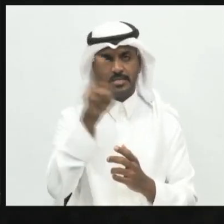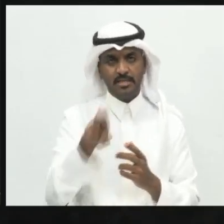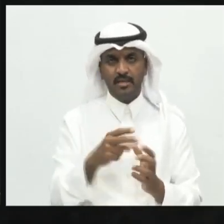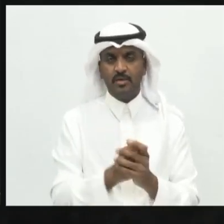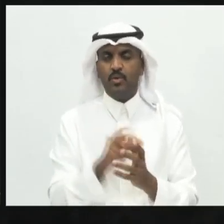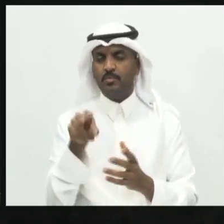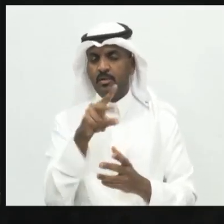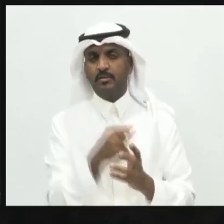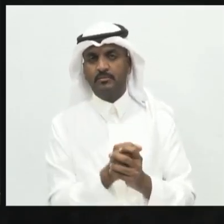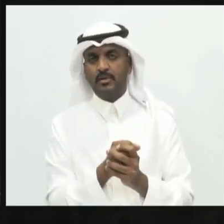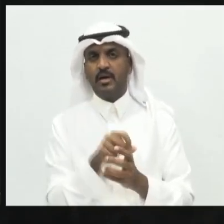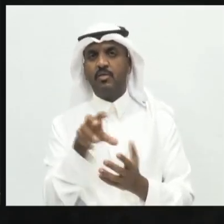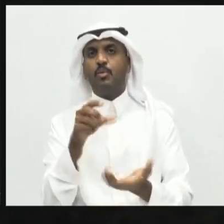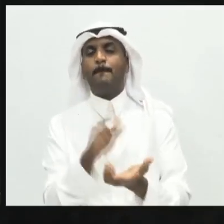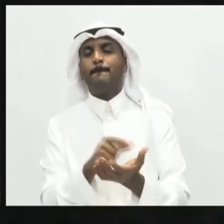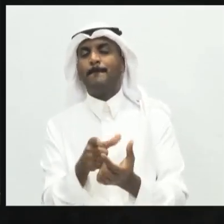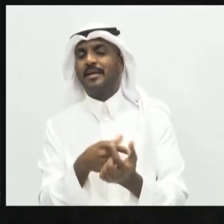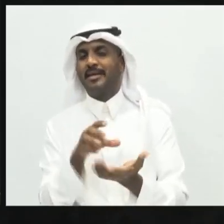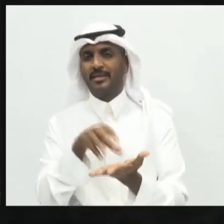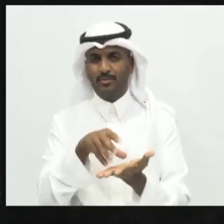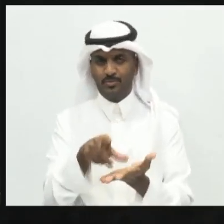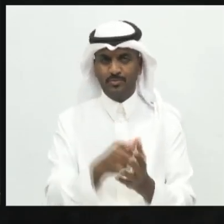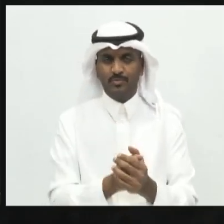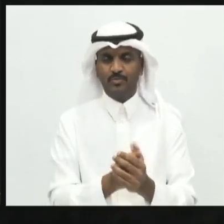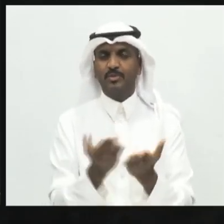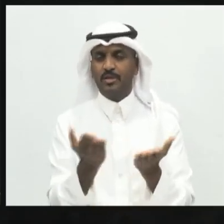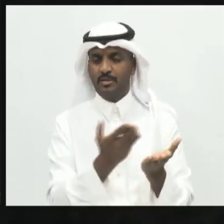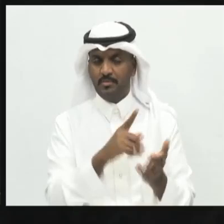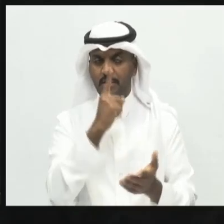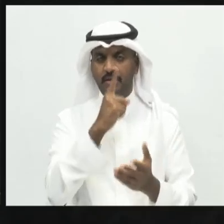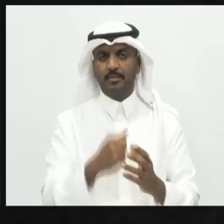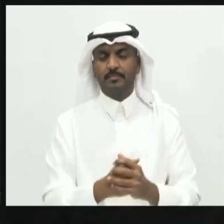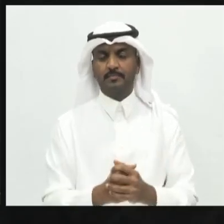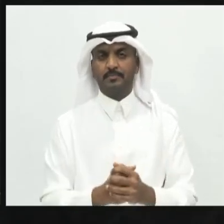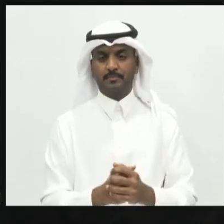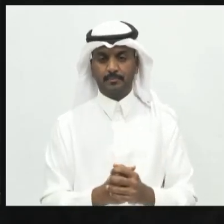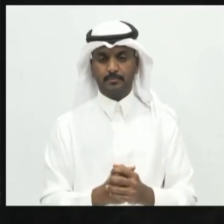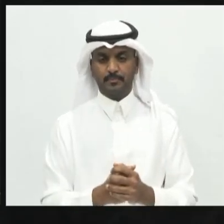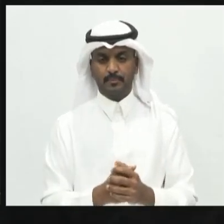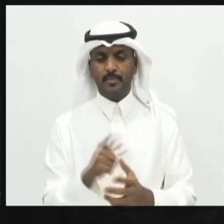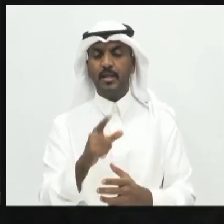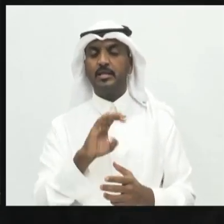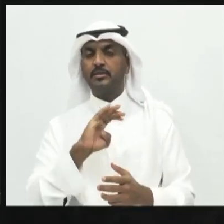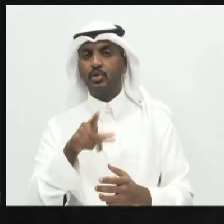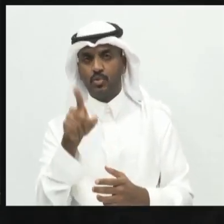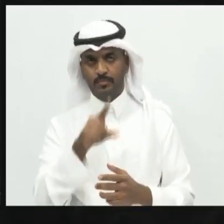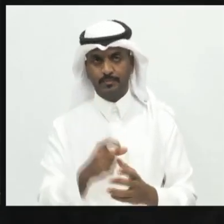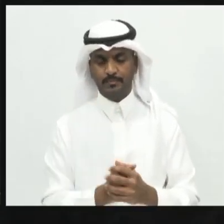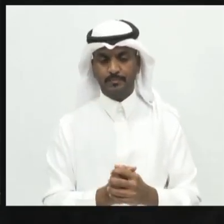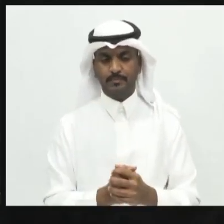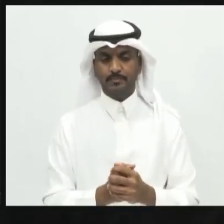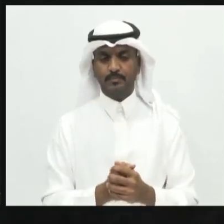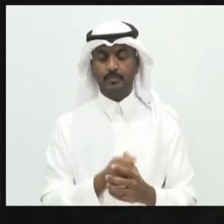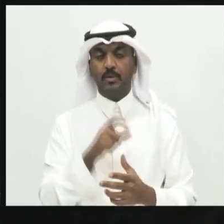وامثله اضعها بين ايديكم وسناتر الله سبحانه تعالى على الاجابه عليها